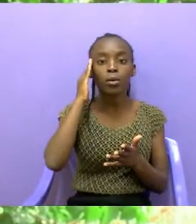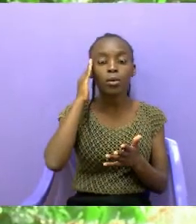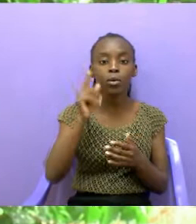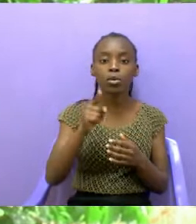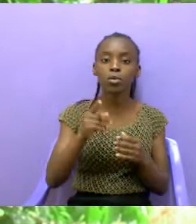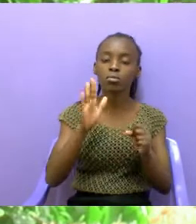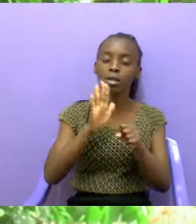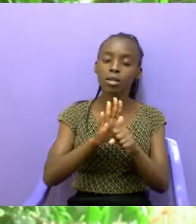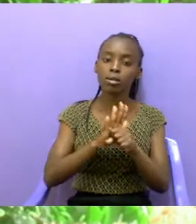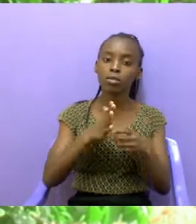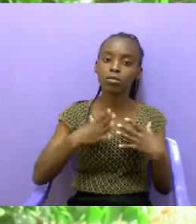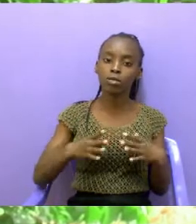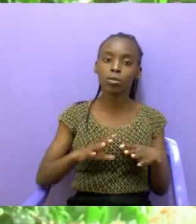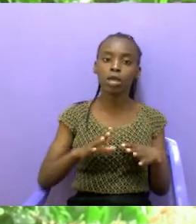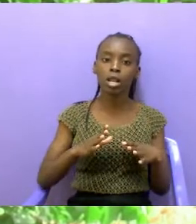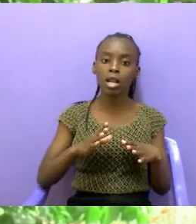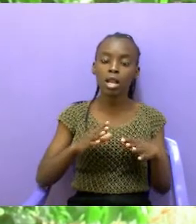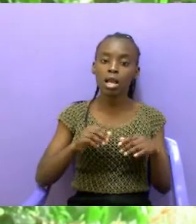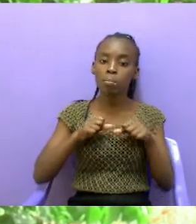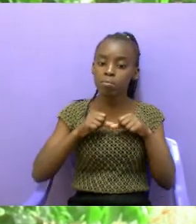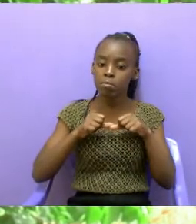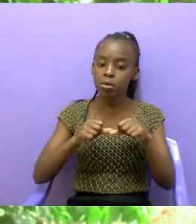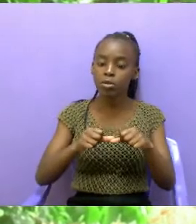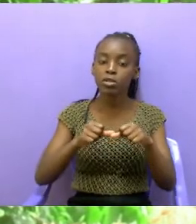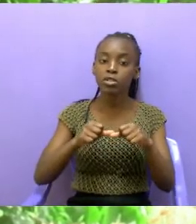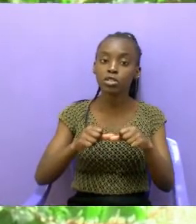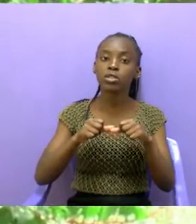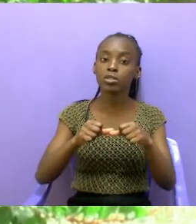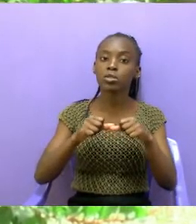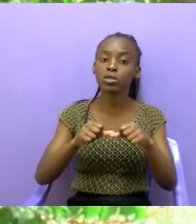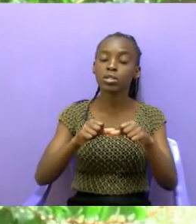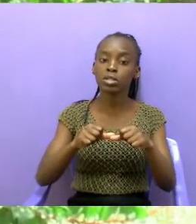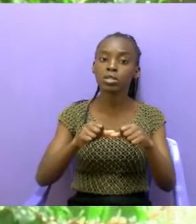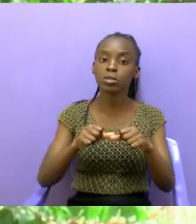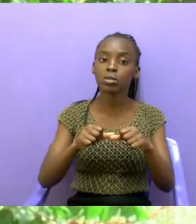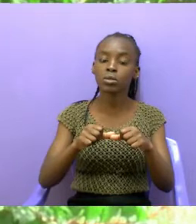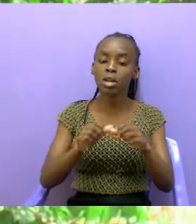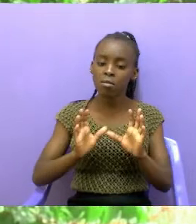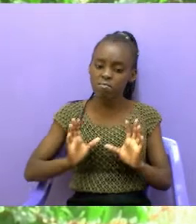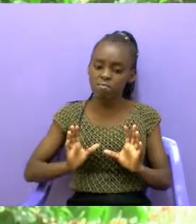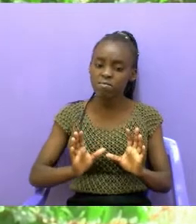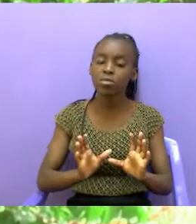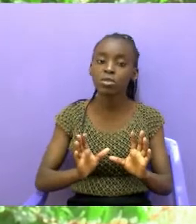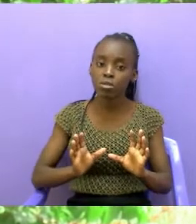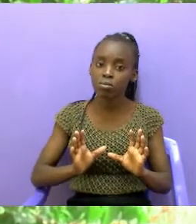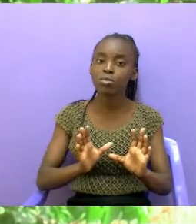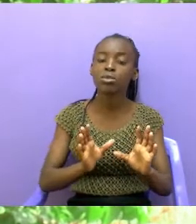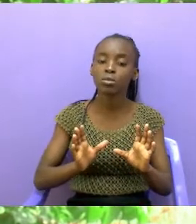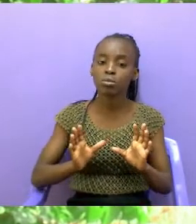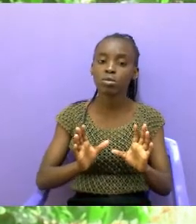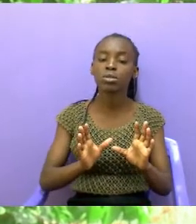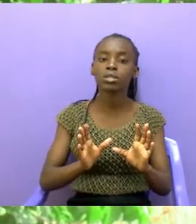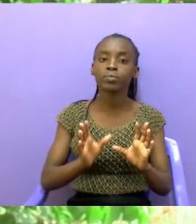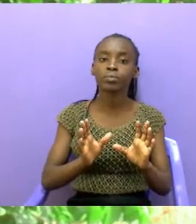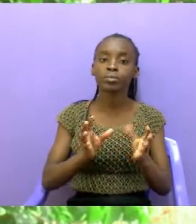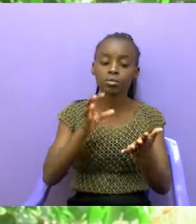Songa mbele. Songa mbele katika jina la Yesu. tusonge mbele katika jina la Yesu. Hali